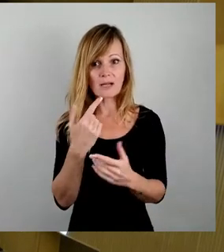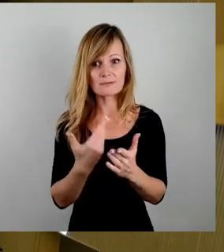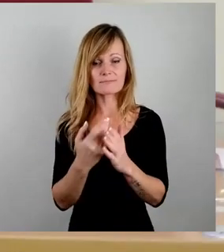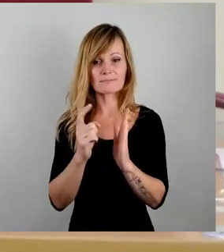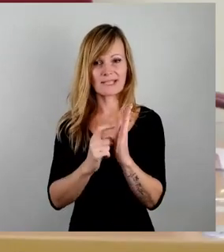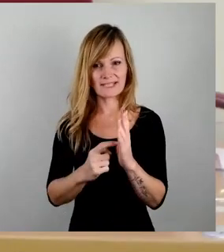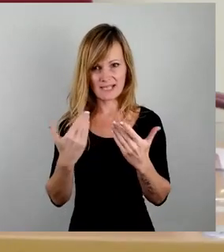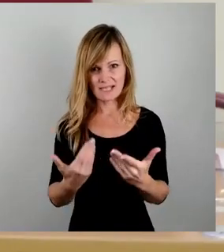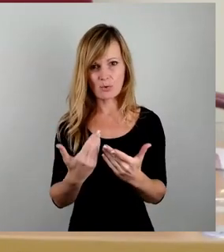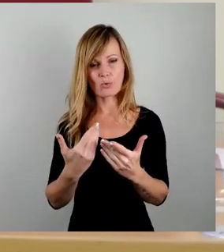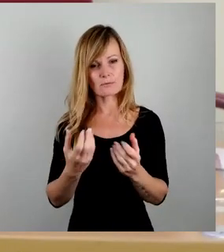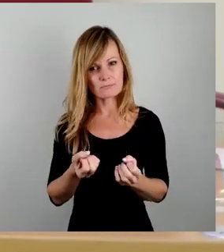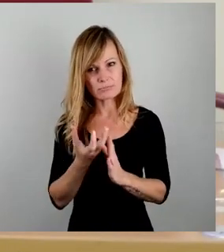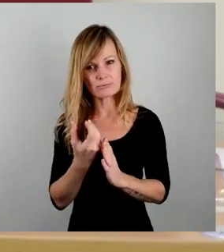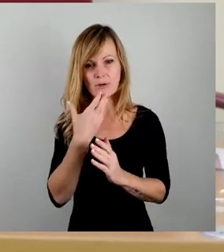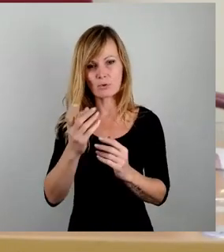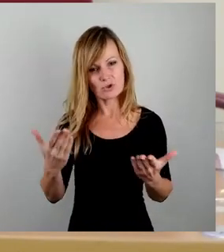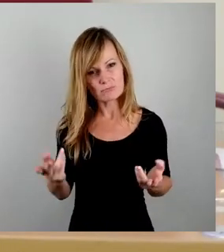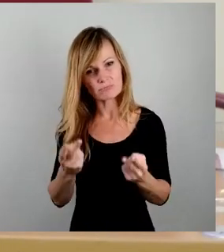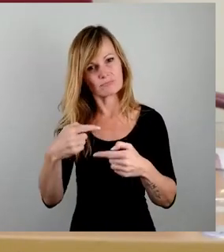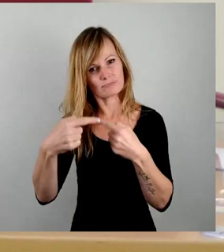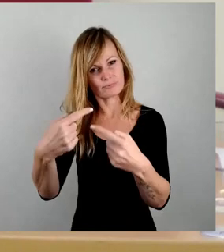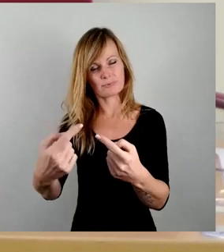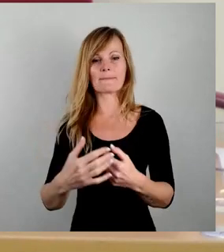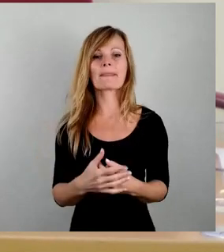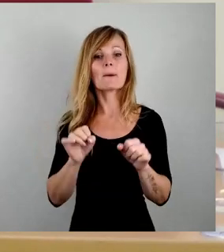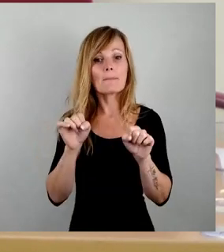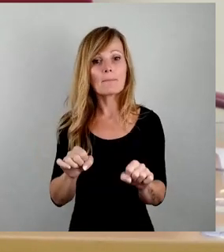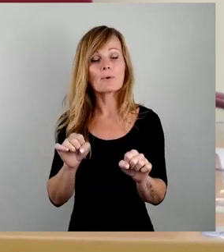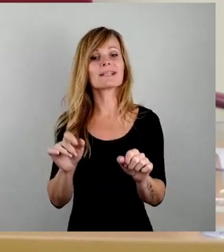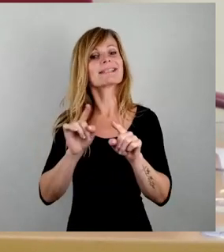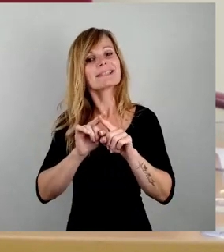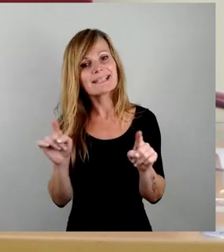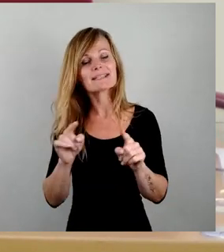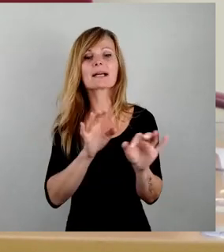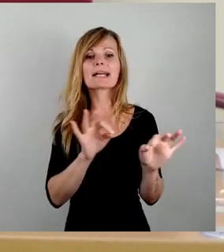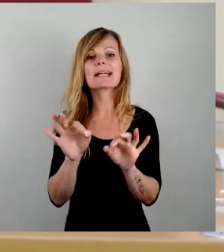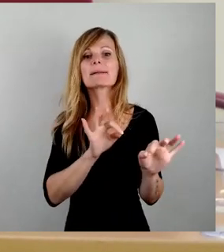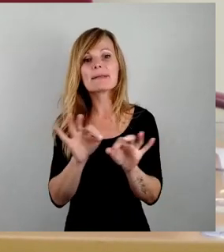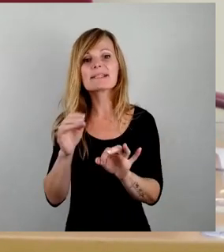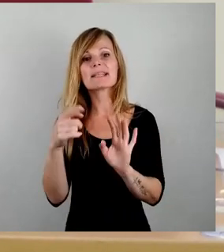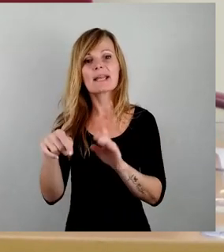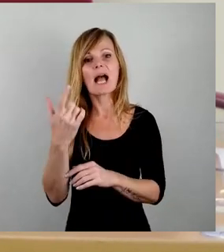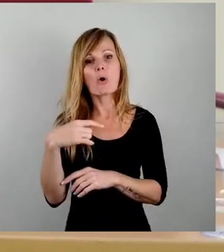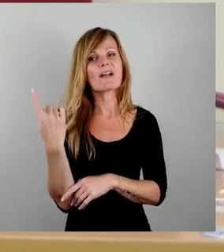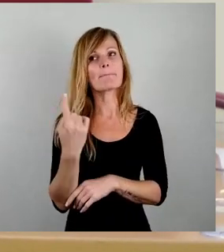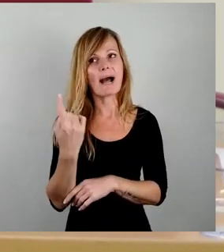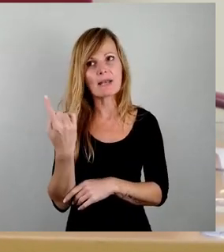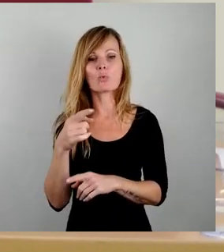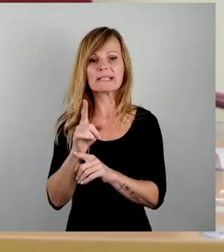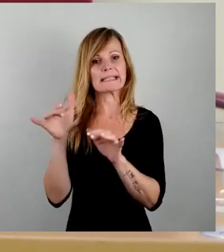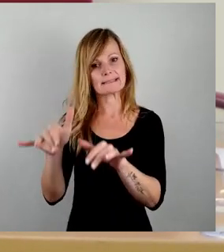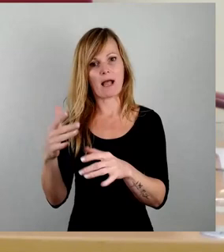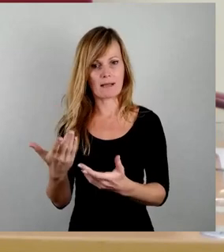mit allem Nachdruck voranzubringen. Dass Sie möglichst nicht regelmäßig uns wieder ermahnen müssen, dass es eben noch nicht da ist.